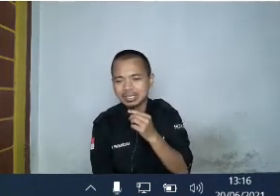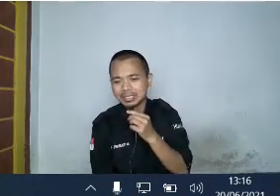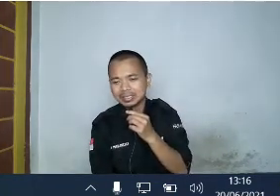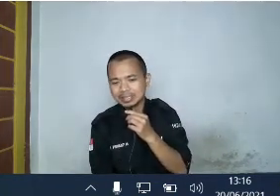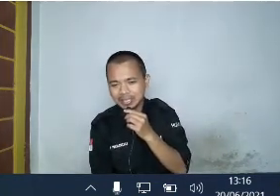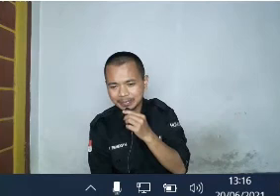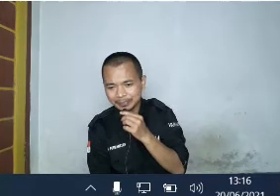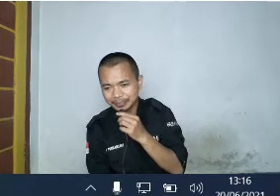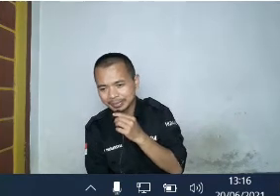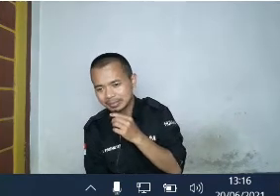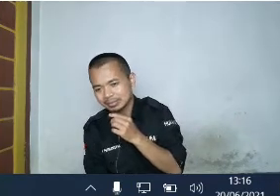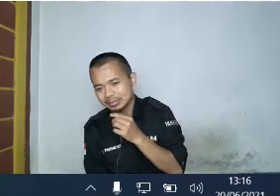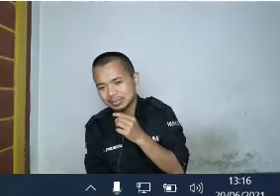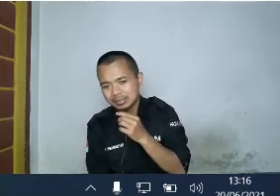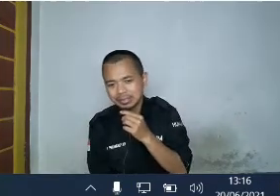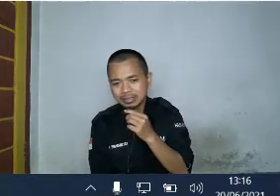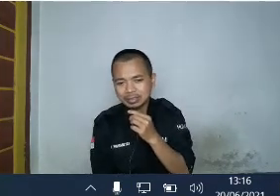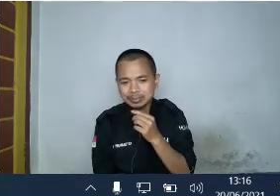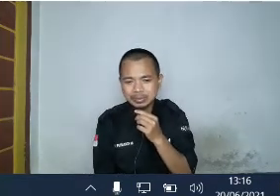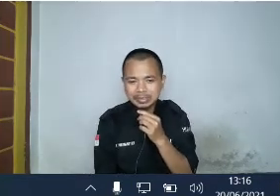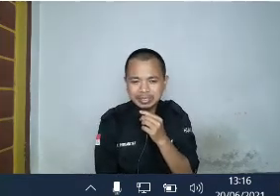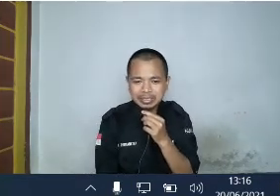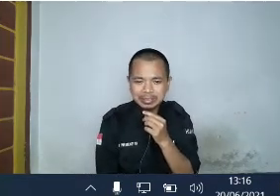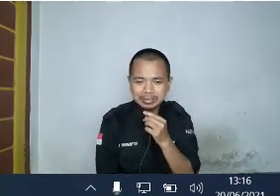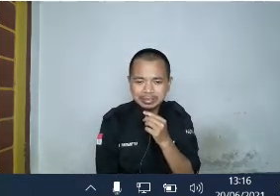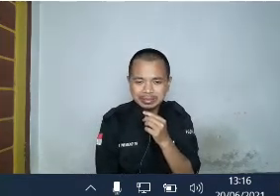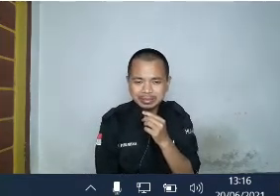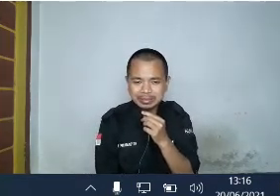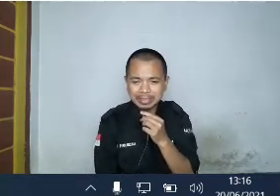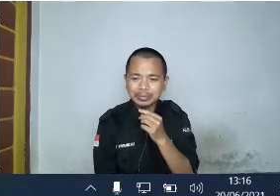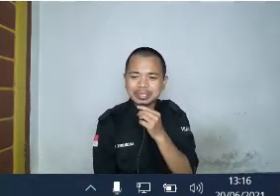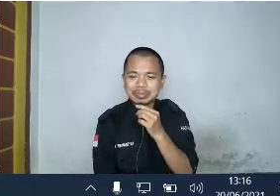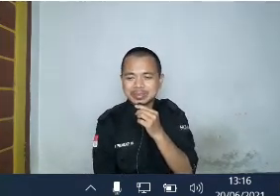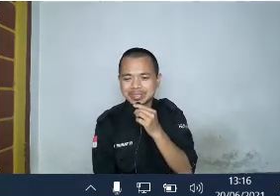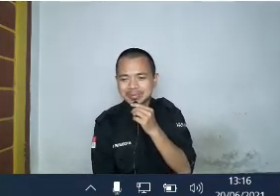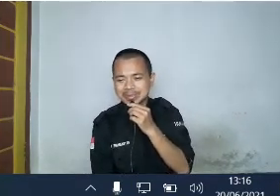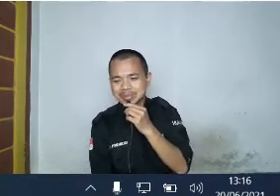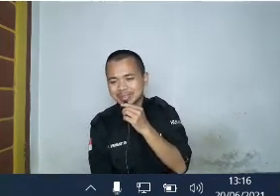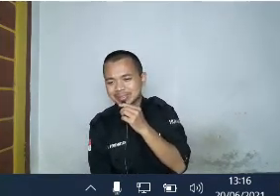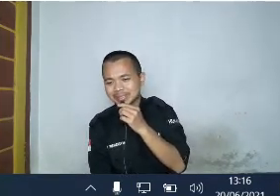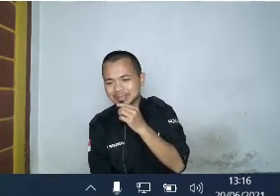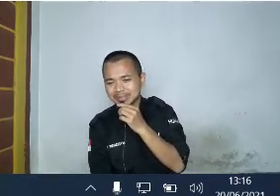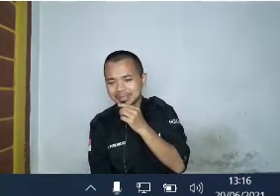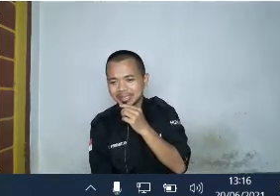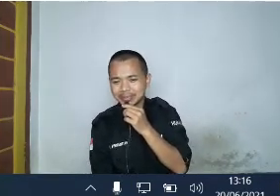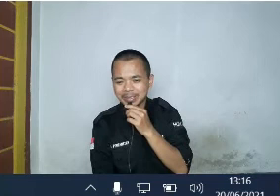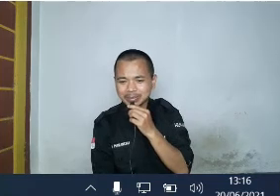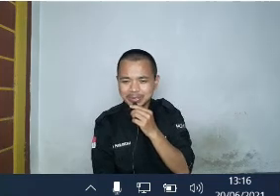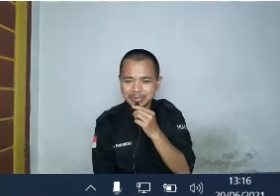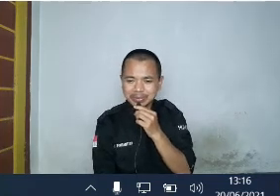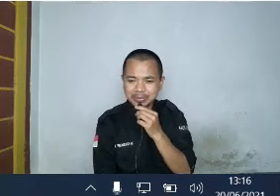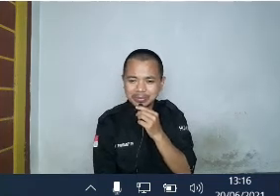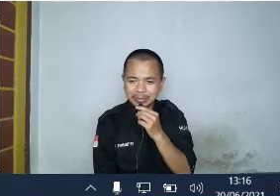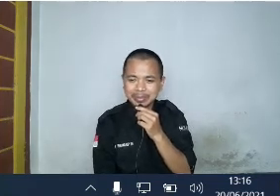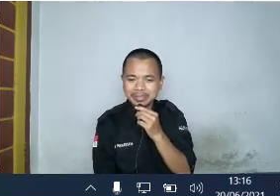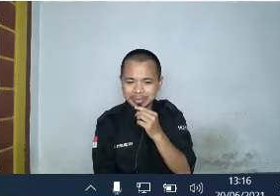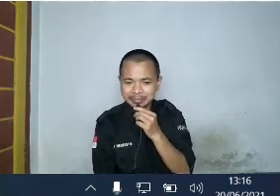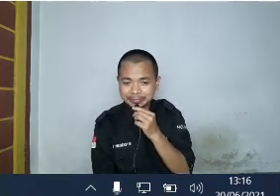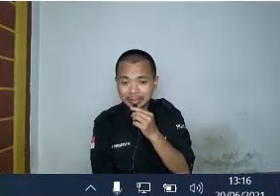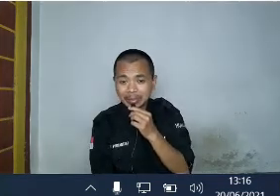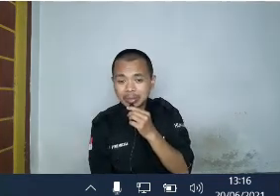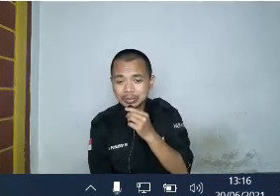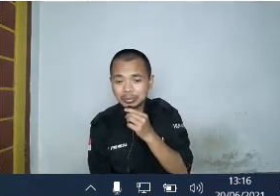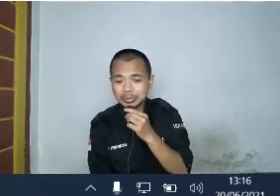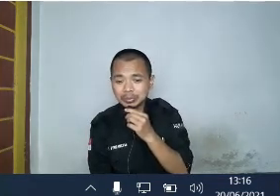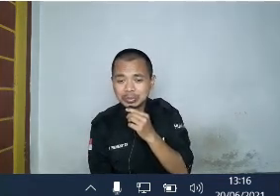menyesuaikan ya kemudian ngikutin maksudnya menyesuaikan ngikutin gmt-7 WB